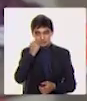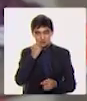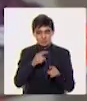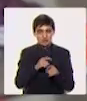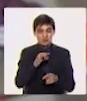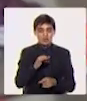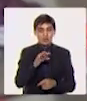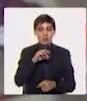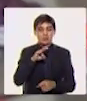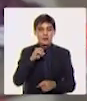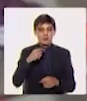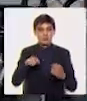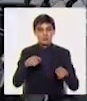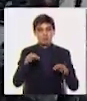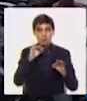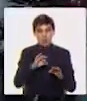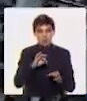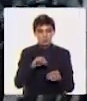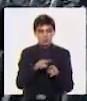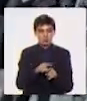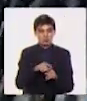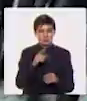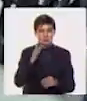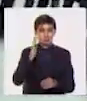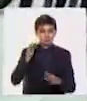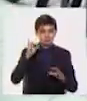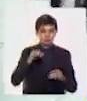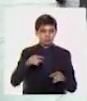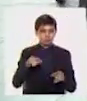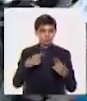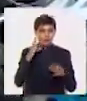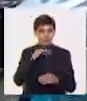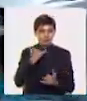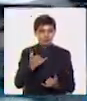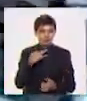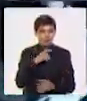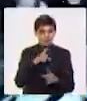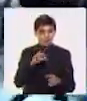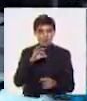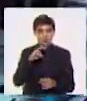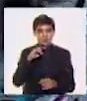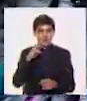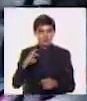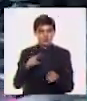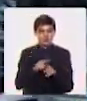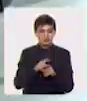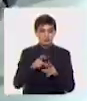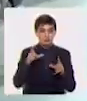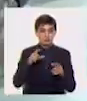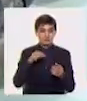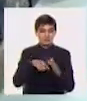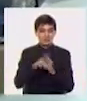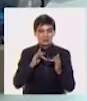Онлайн продажи это. Онлайн дегеніміз болашақ. Қазір барлығы онлайн алаңдарды пайдаланады. Офлайн дүкендерге